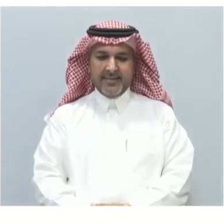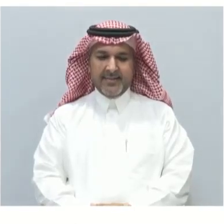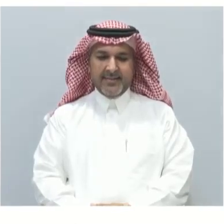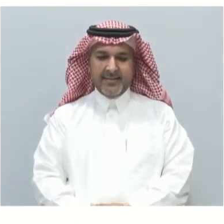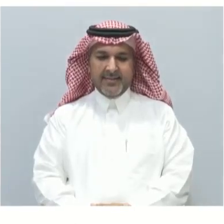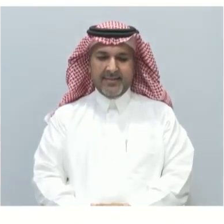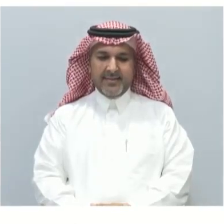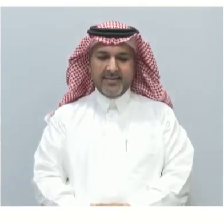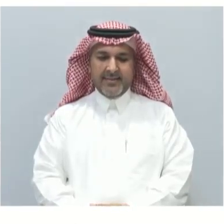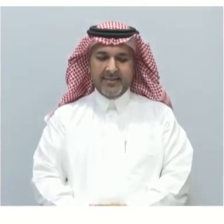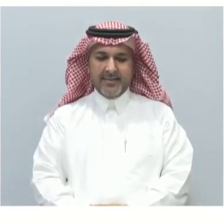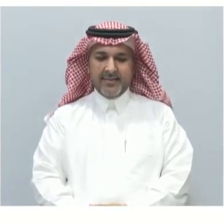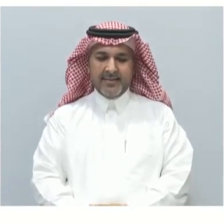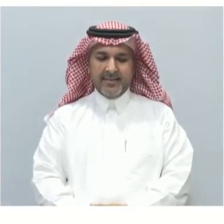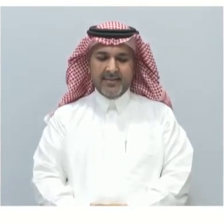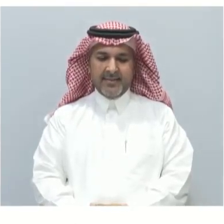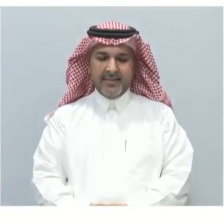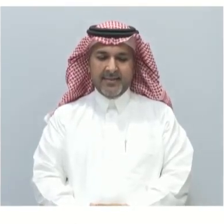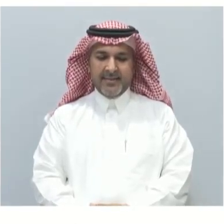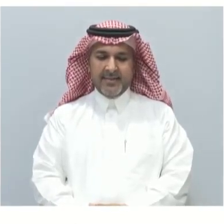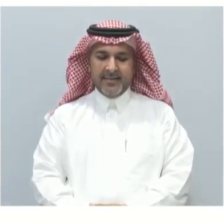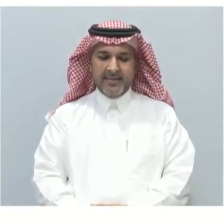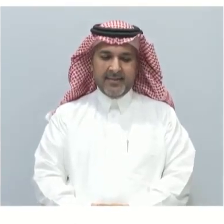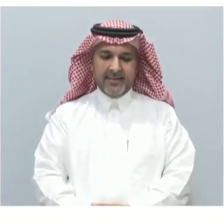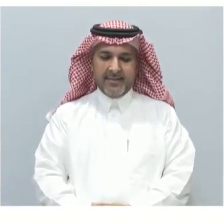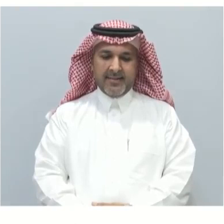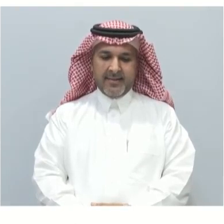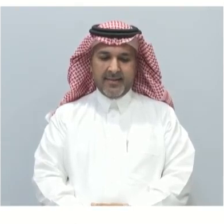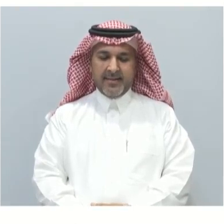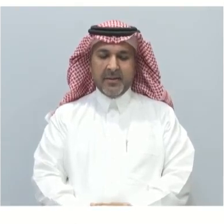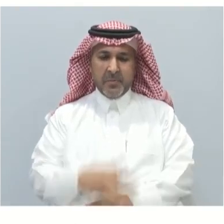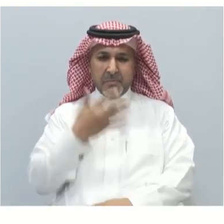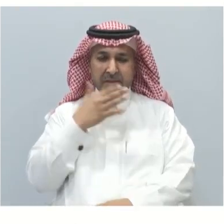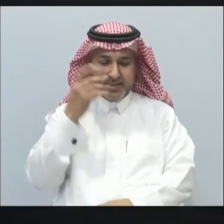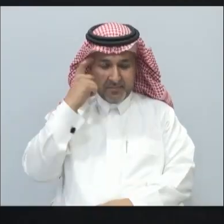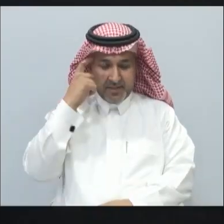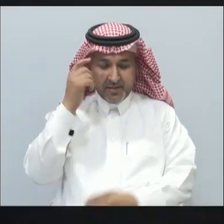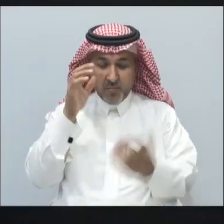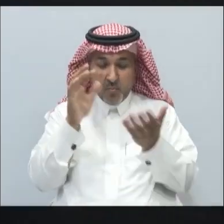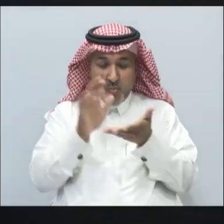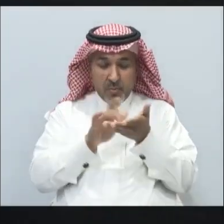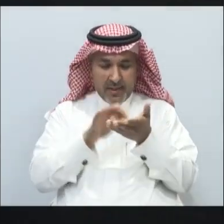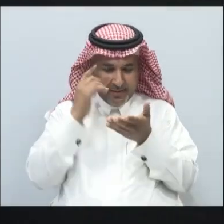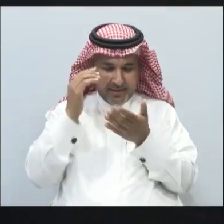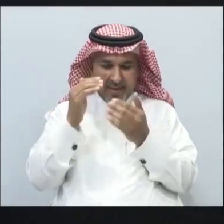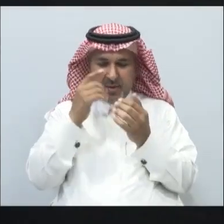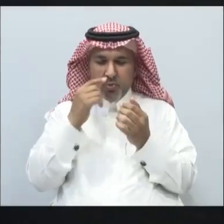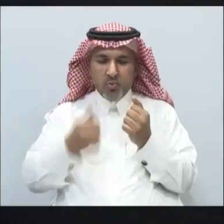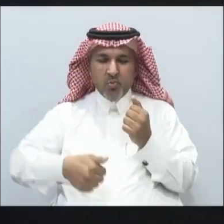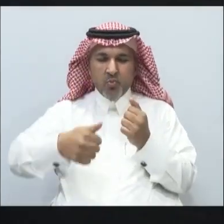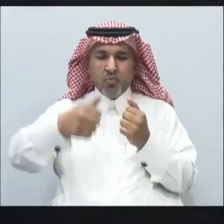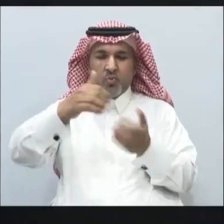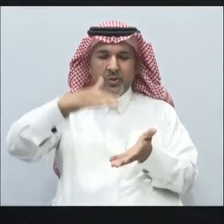18193 6 هلله اذا لاحظنا المساله هنا مساله بسيطه جدا نفس مساله عامل النمو تماما